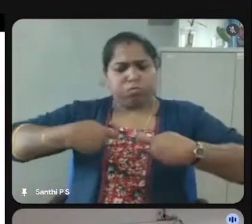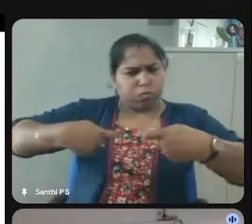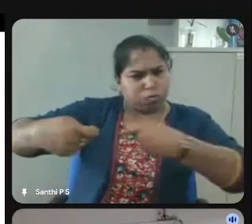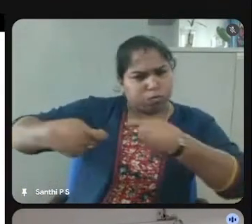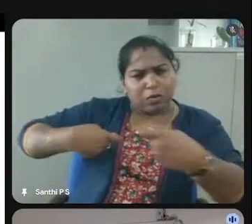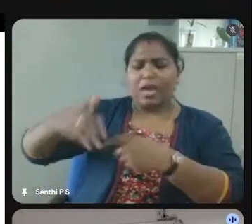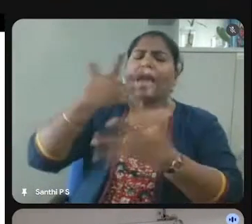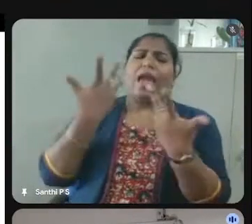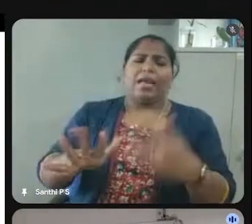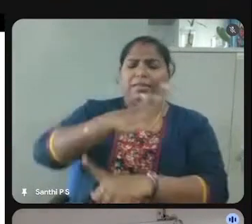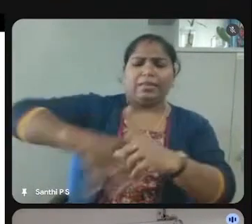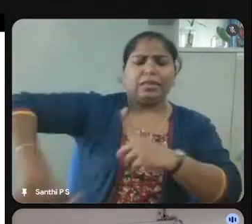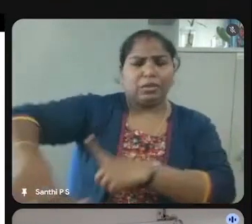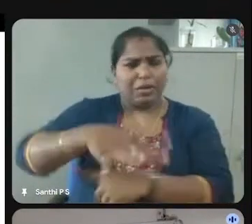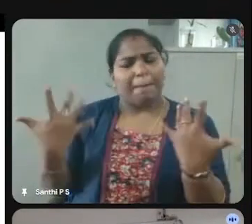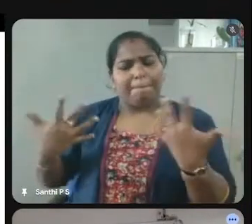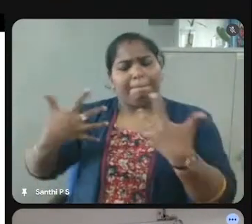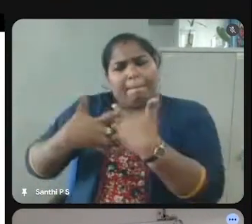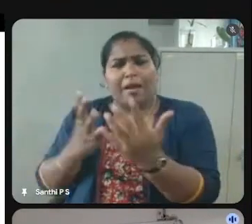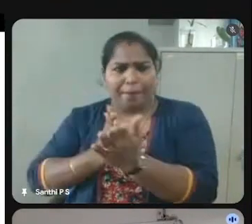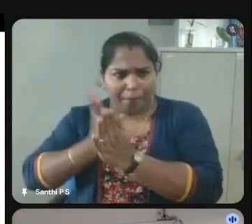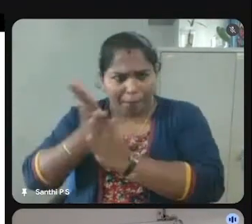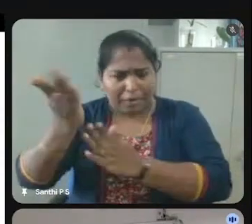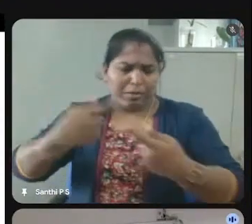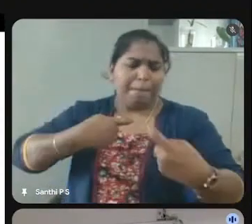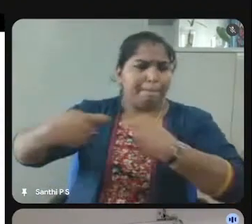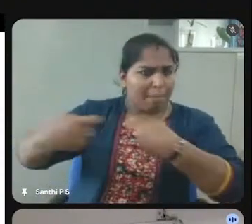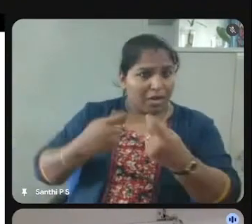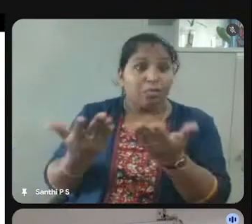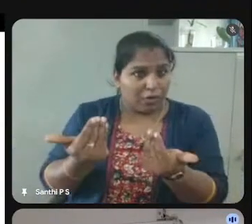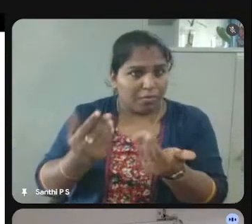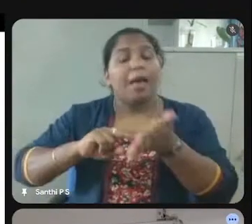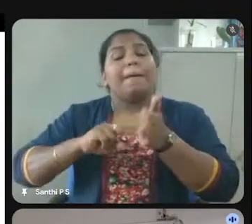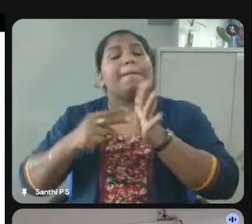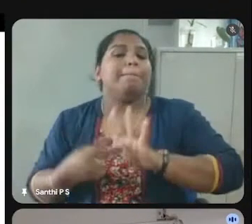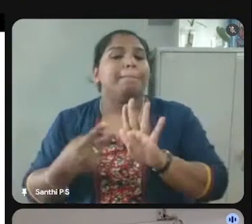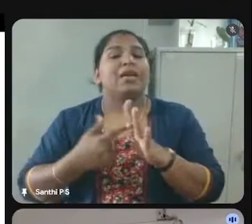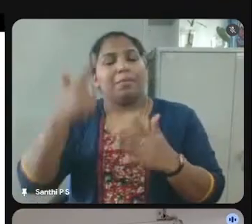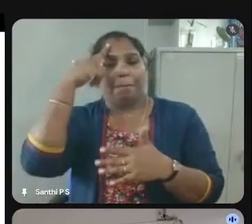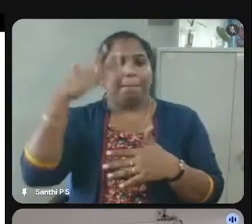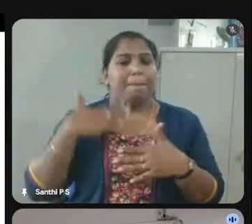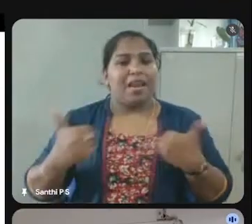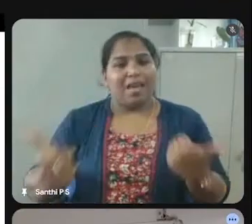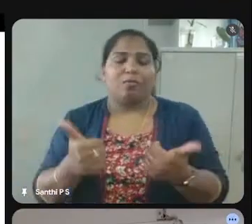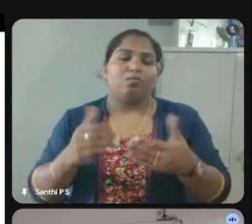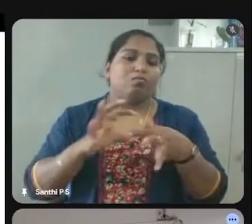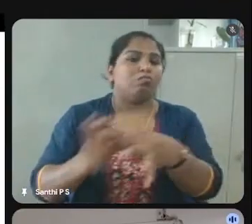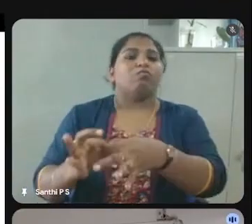നമുക്ക് പെരുമാറാൻ സാധിക്കുന്നുണ്ടോ? അങ്ങനെ ഉണ്ടെന്നുണ്ടെങ്കിൽ ആ ഒരു ഏരിയ നമ്മൾ എപ്പോഴും മാനസികാരോഗ്യവുമായിട്ട് ബന്ധപ്പെട്ട് നിൽക്കുന്നത്